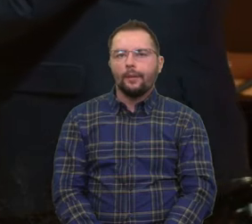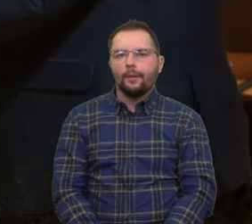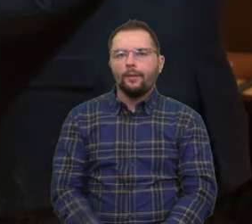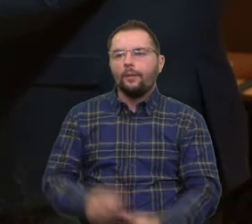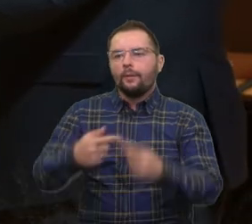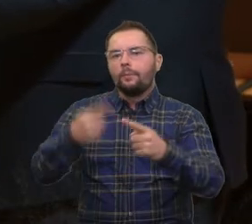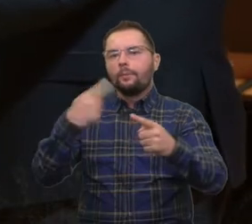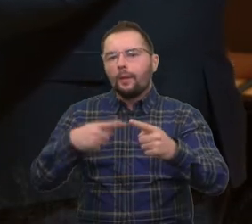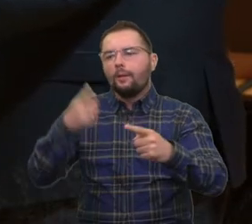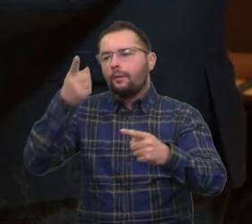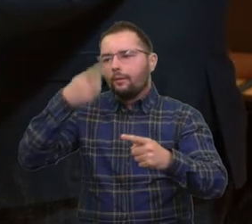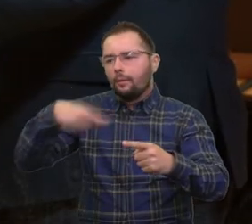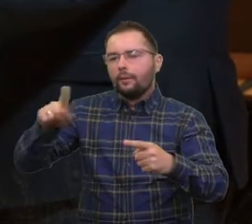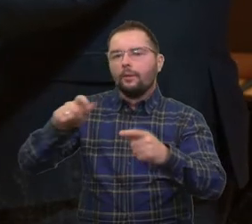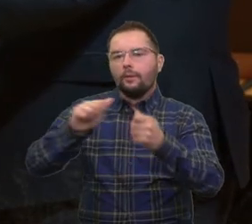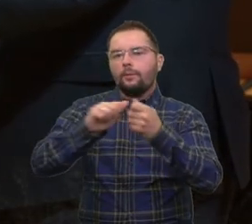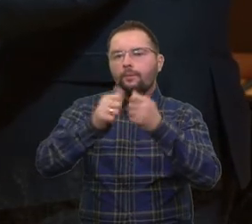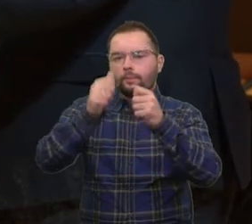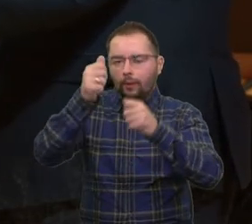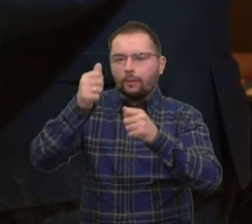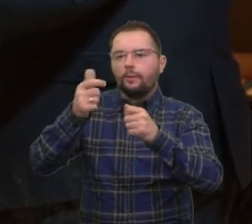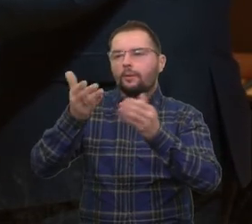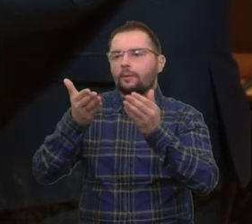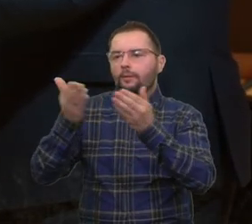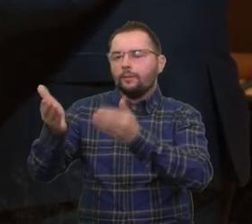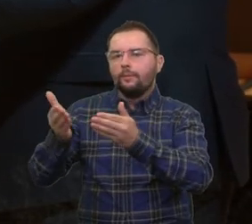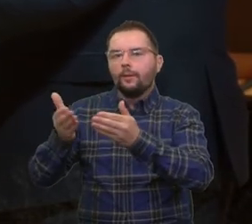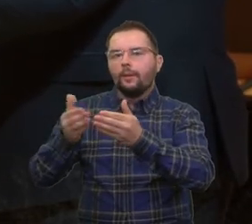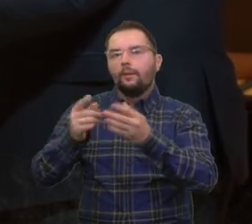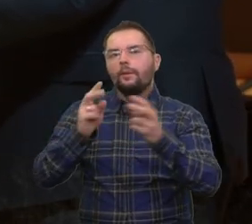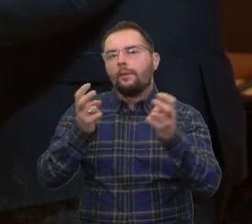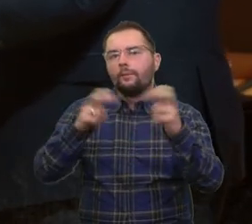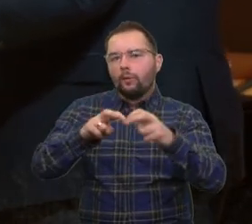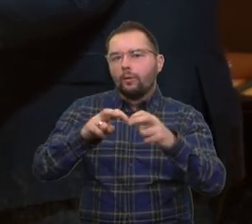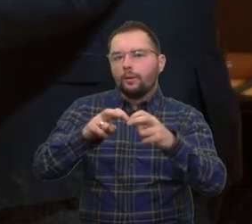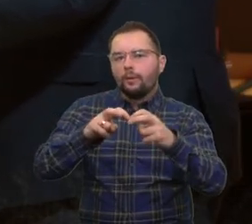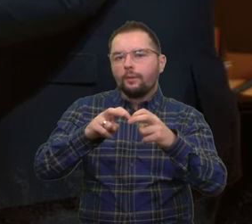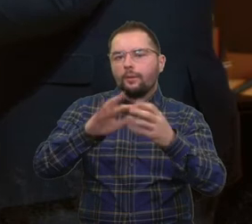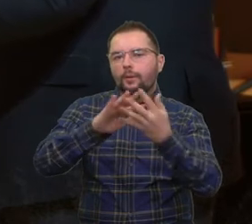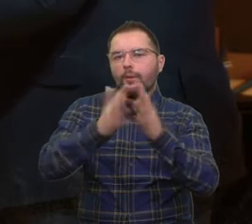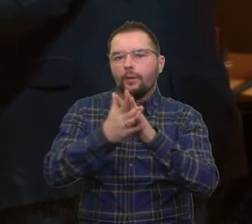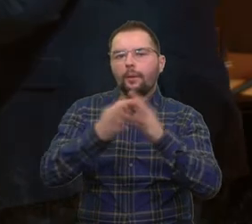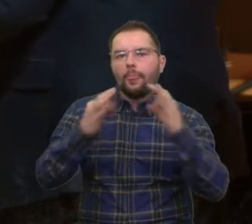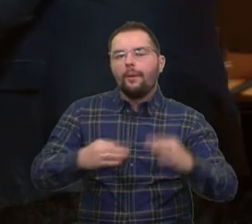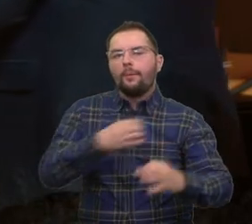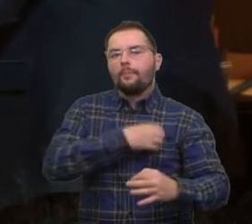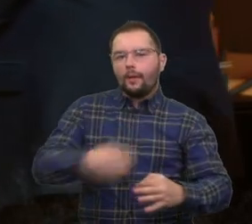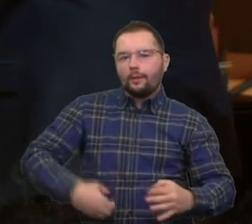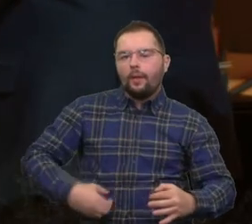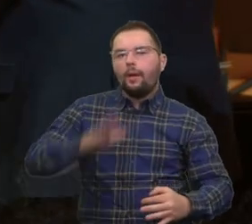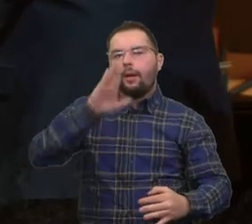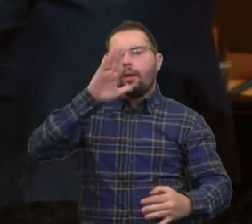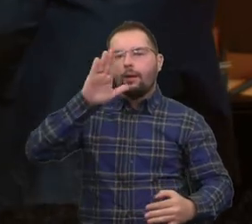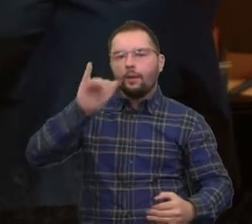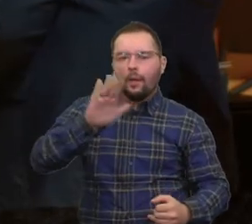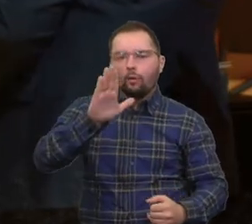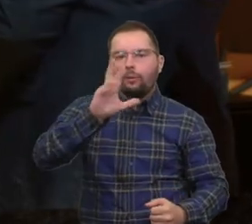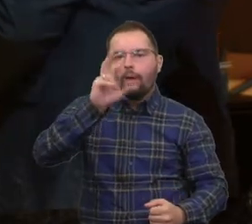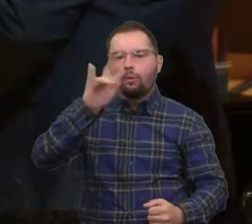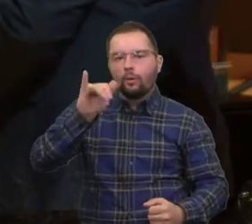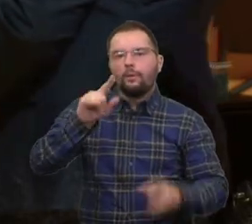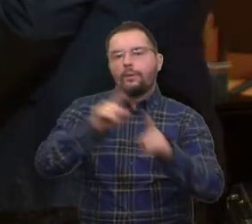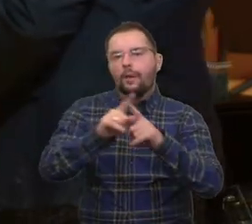Przed Państwem laureaci grawerów dla twórców reformy samorządowej wręczają te grawery pan marszałek Jakub Chełstowski oraz